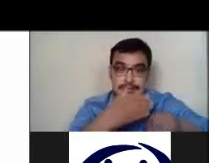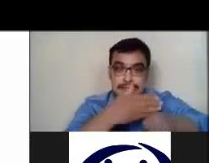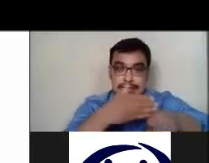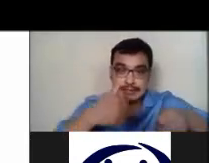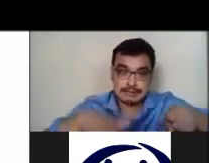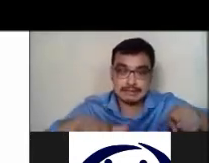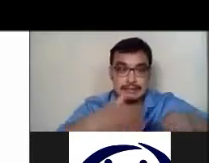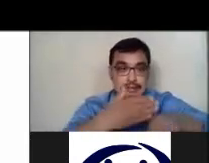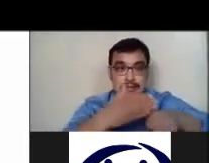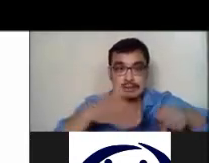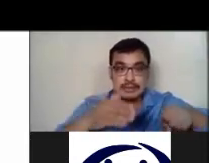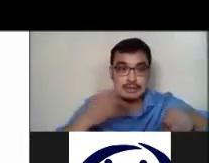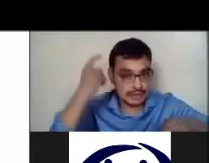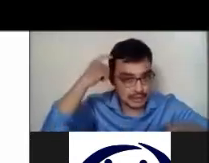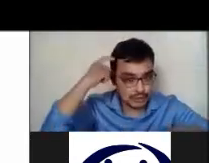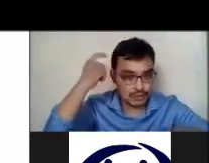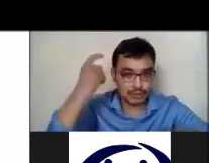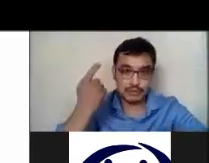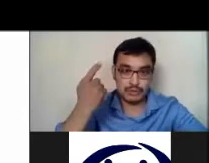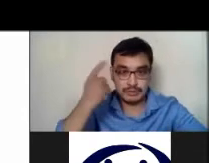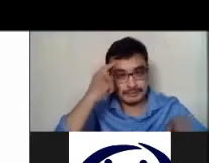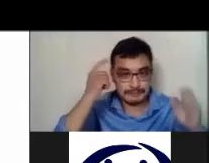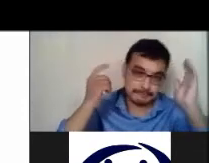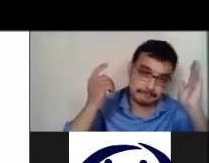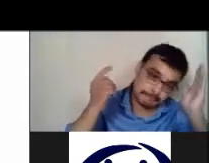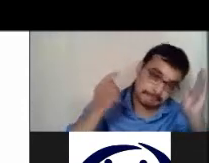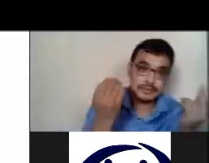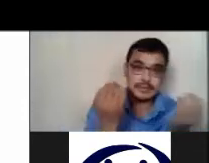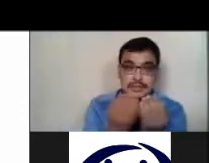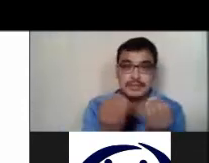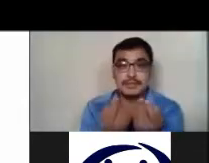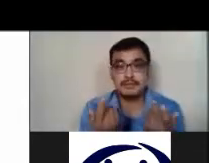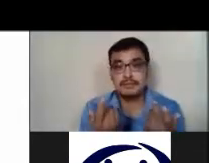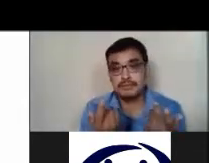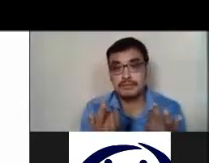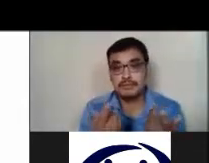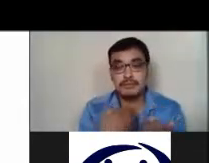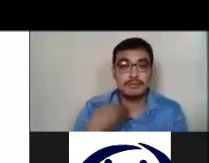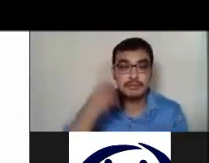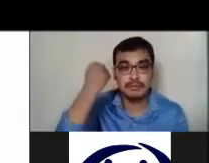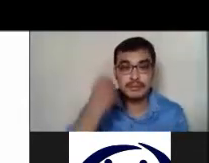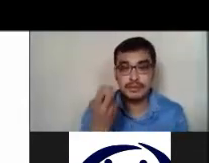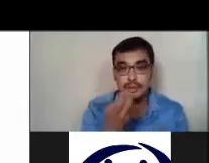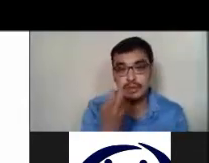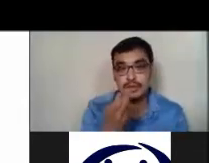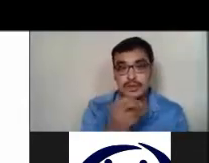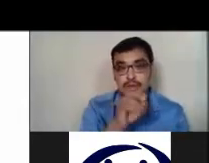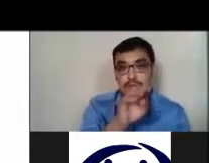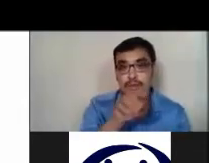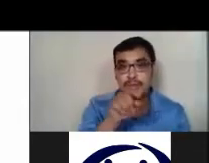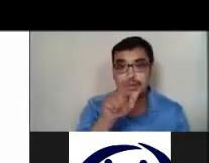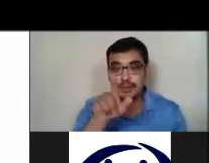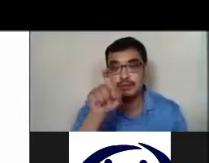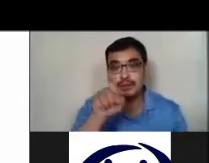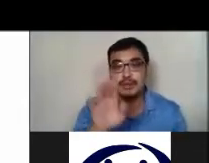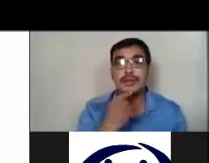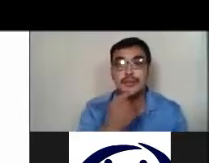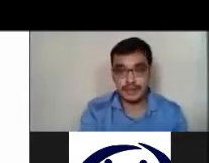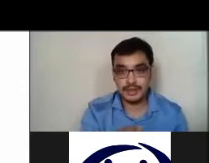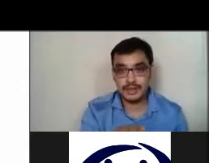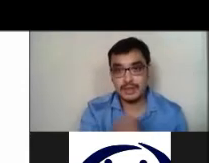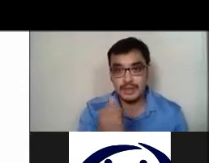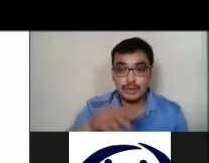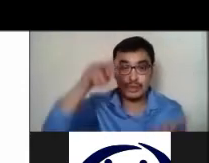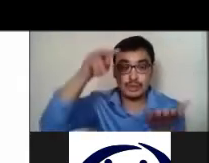निकालेर अथवा टाउको भित्तामा ठोकाएर आत्महत्या गर्न खोजेको 4.7% छ भने अग्लो ठाउँबाट